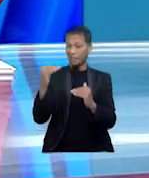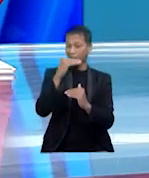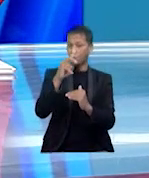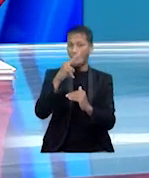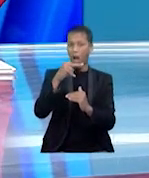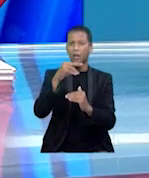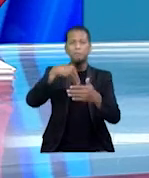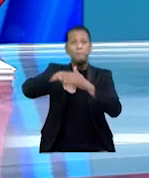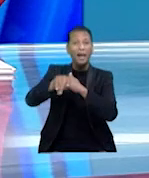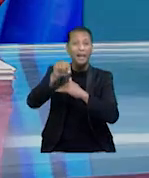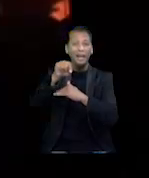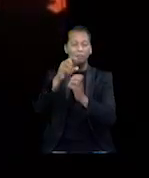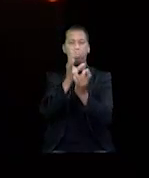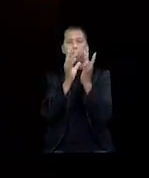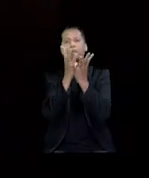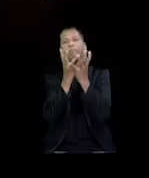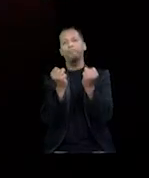gudang.